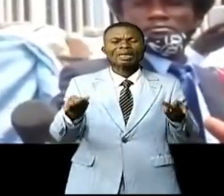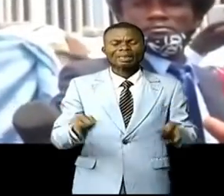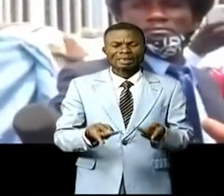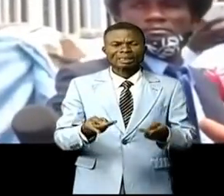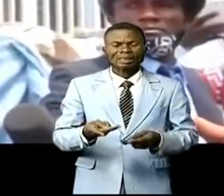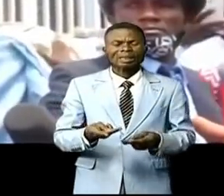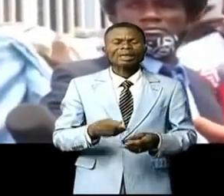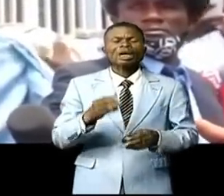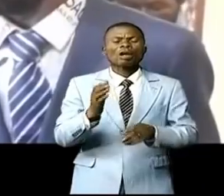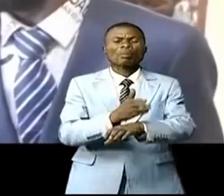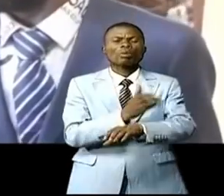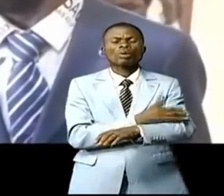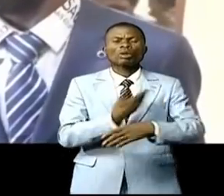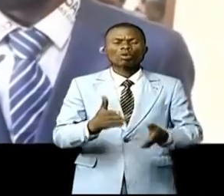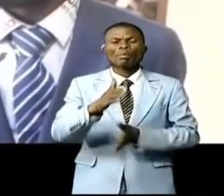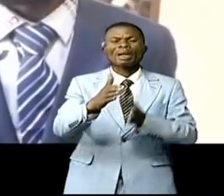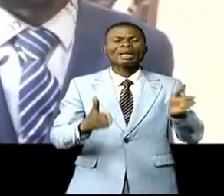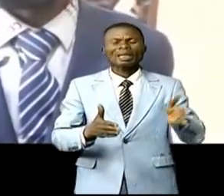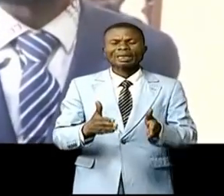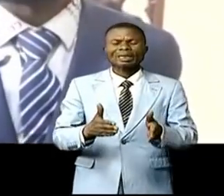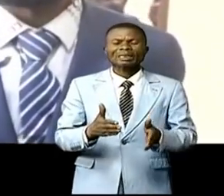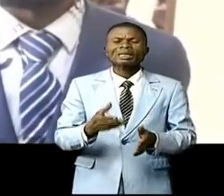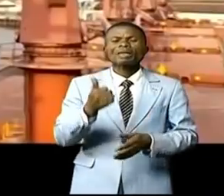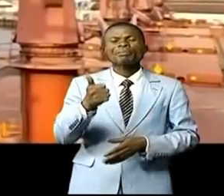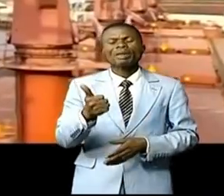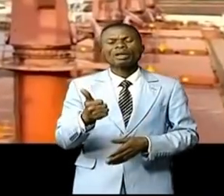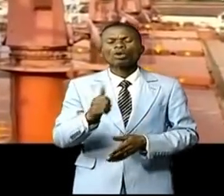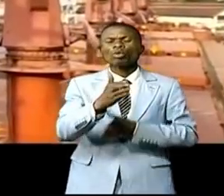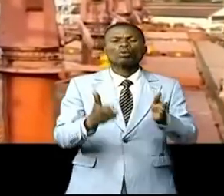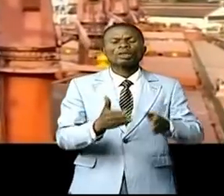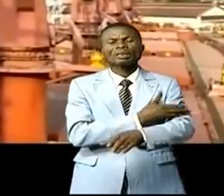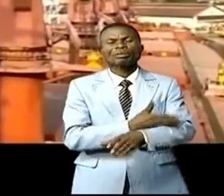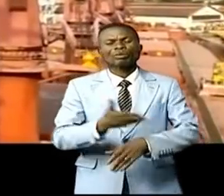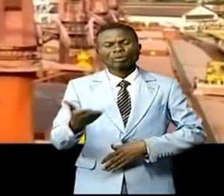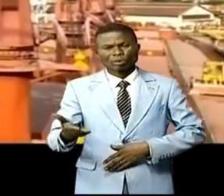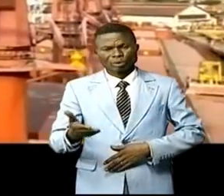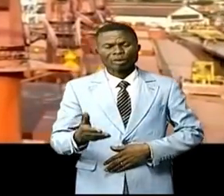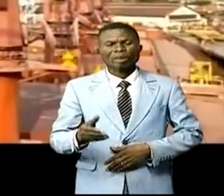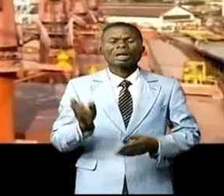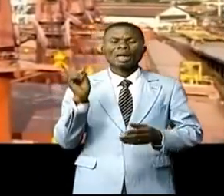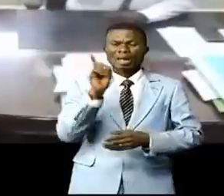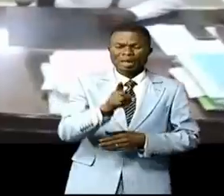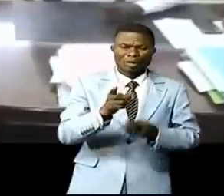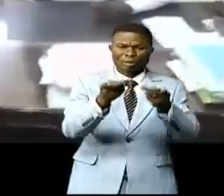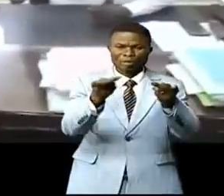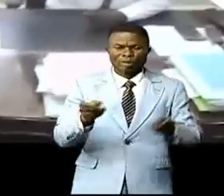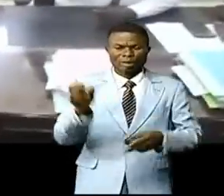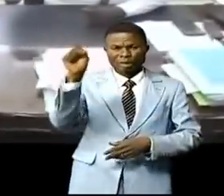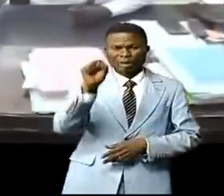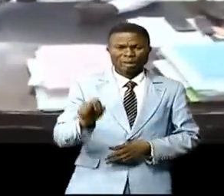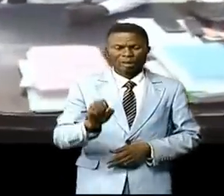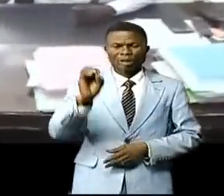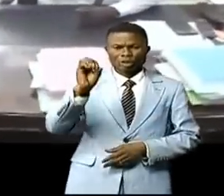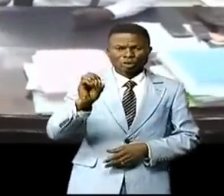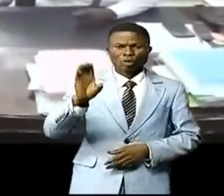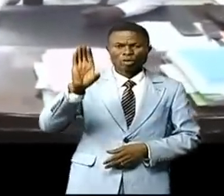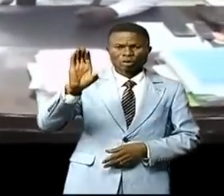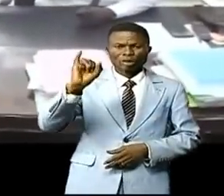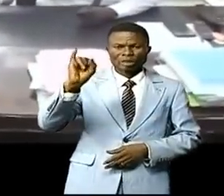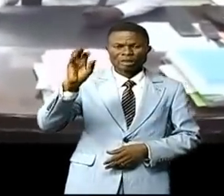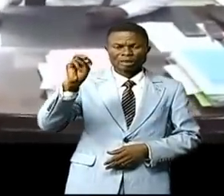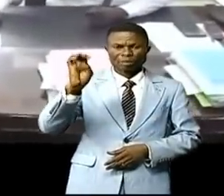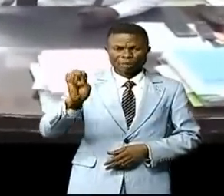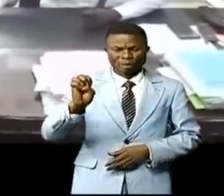les orientations. Le coordonnateur de péage s'est ensuite rendu à Socimex. Le coordonnateur de péage s'est ensuite rendu